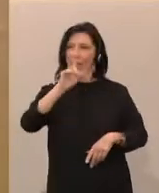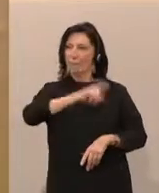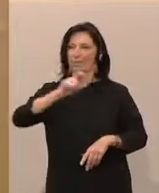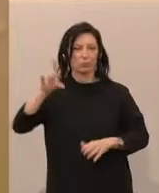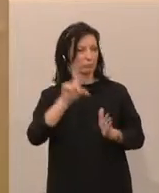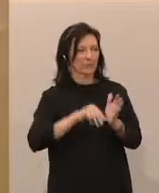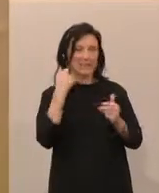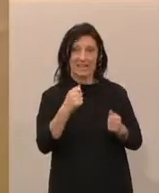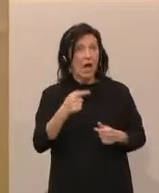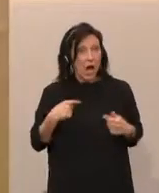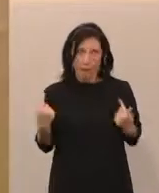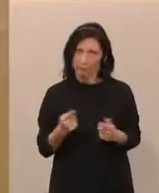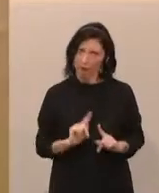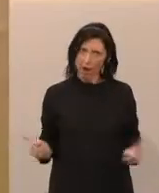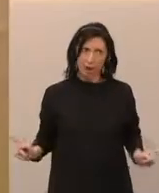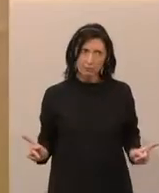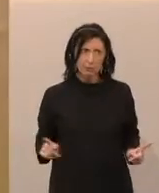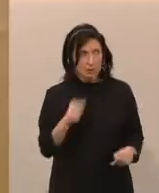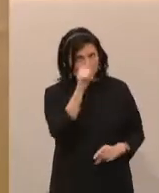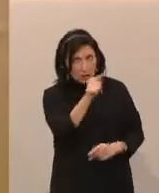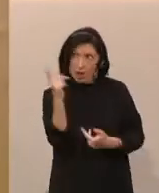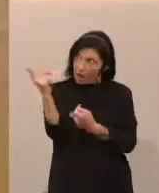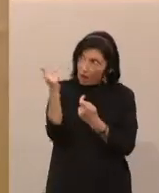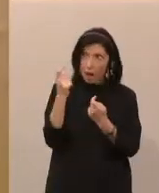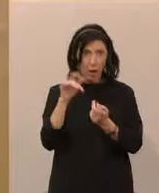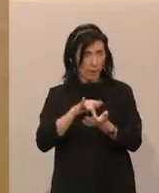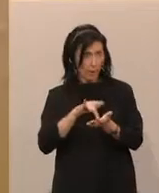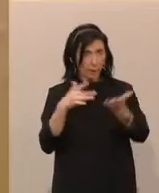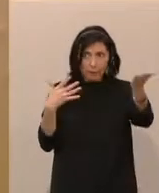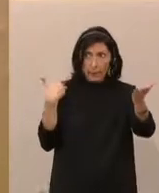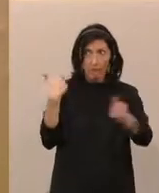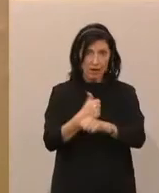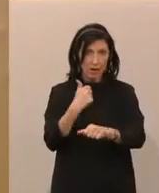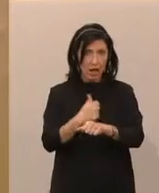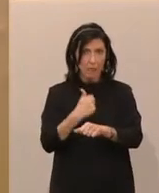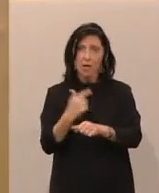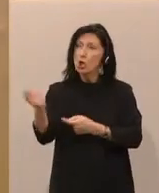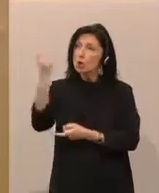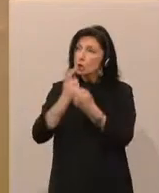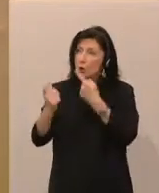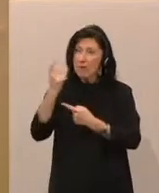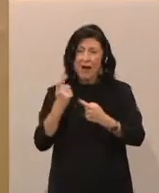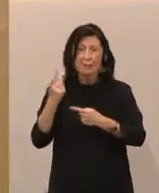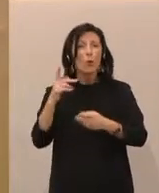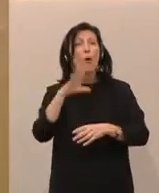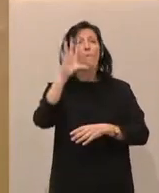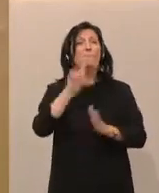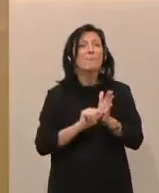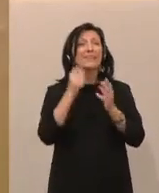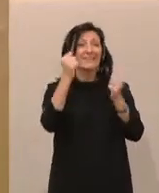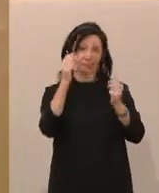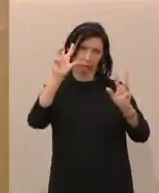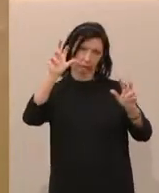setzen wir waren die anreize die sie geschaffen haben in den letzten jahren eine zuwanderung in die mindestsicherung sozusagen